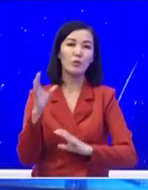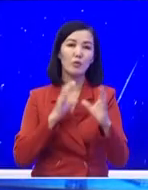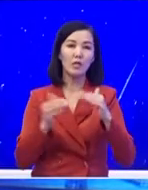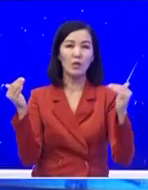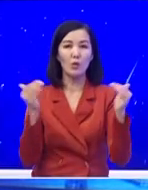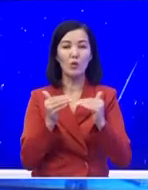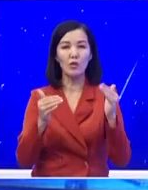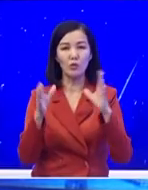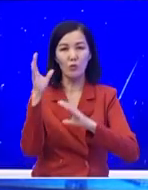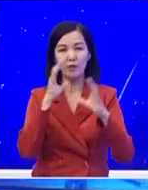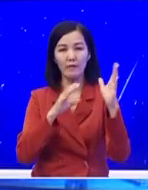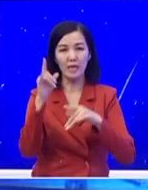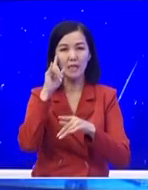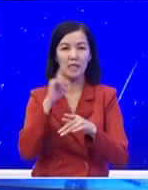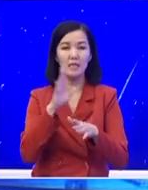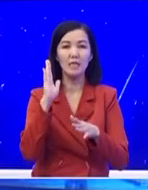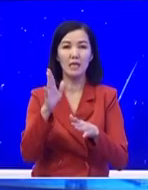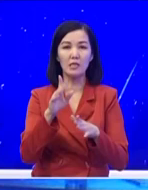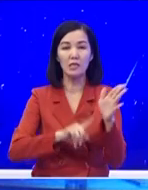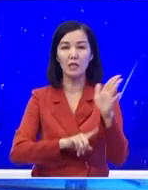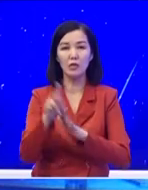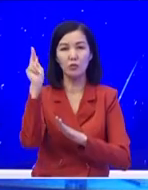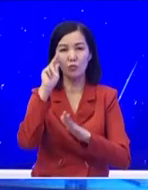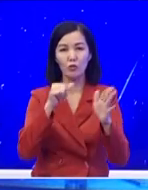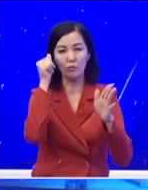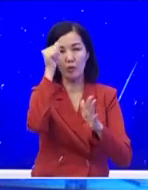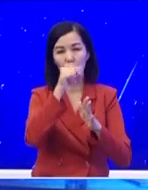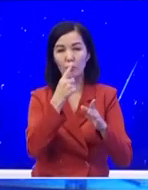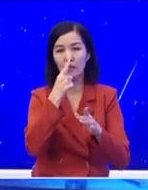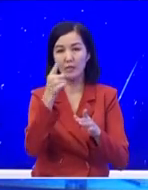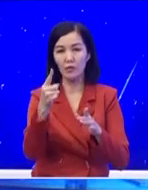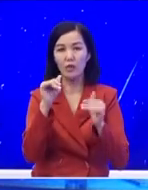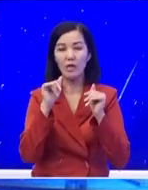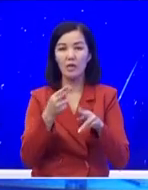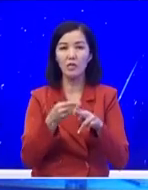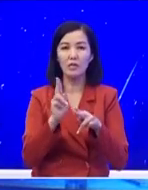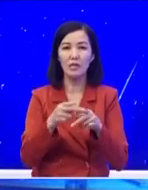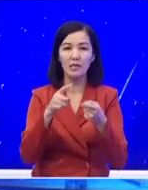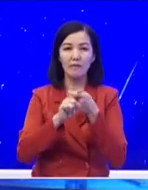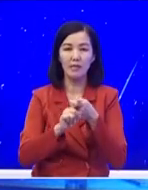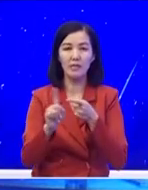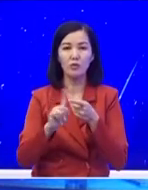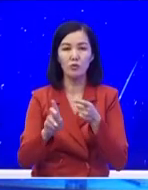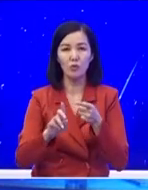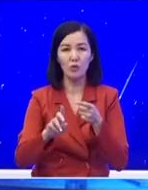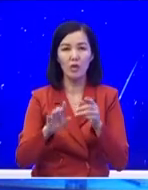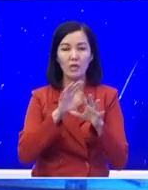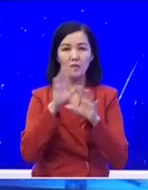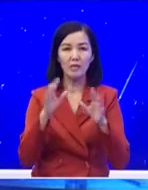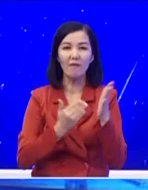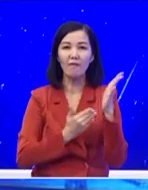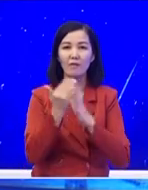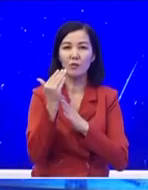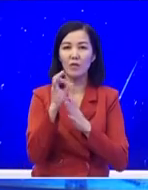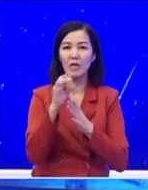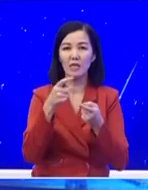Студенты колледжей и университетов Казахстана также начнут новый учебный год дистанционно. Решение это связано с тем, что в стране сохраняется